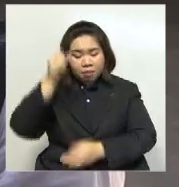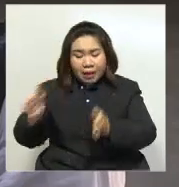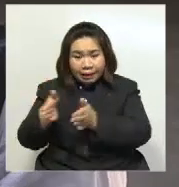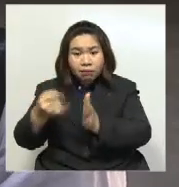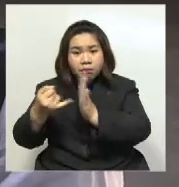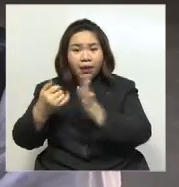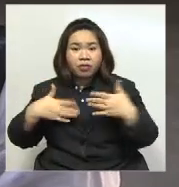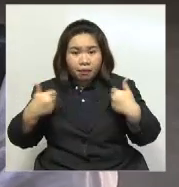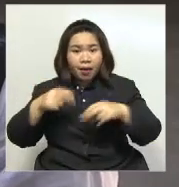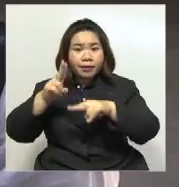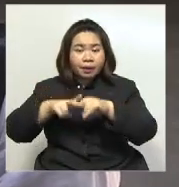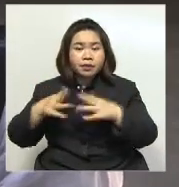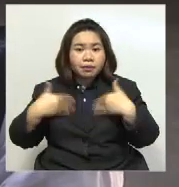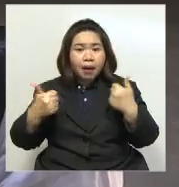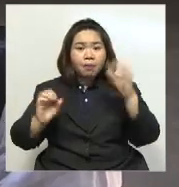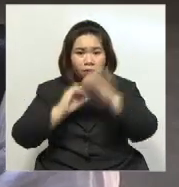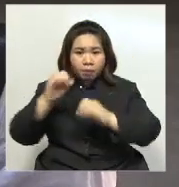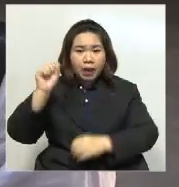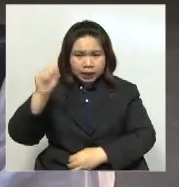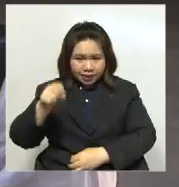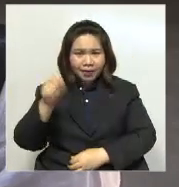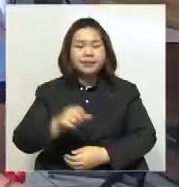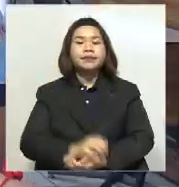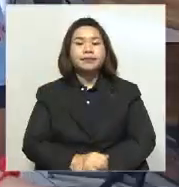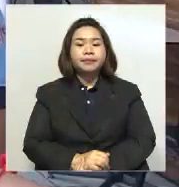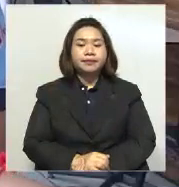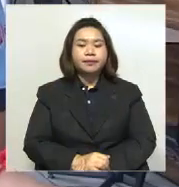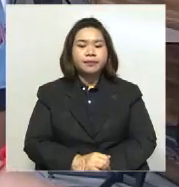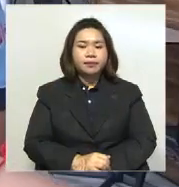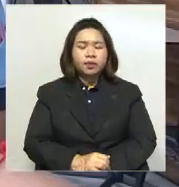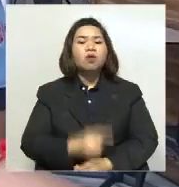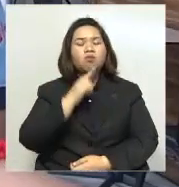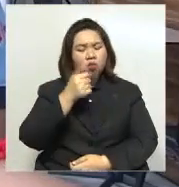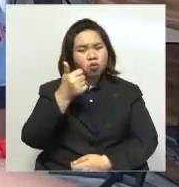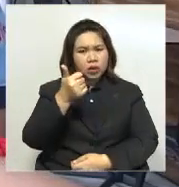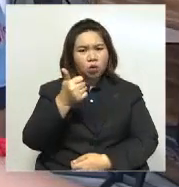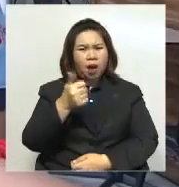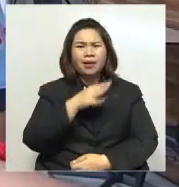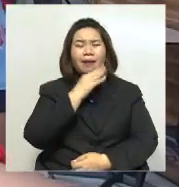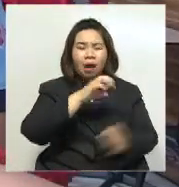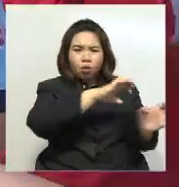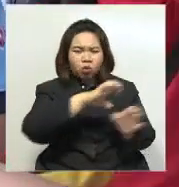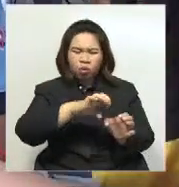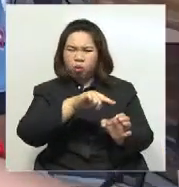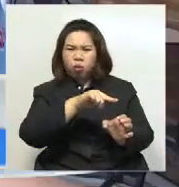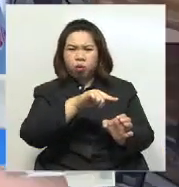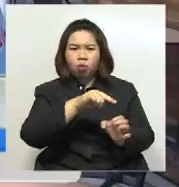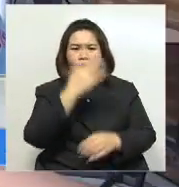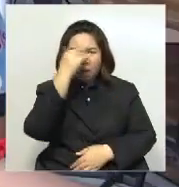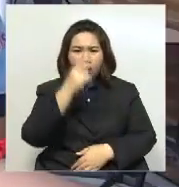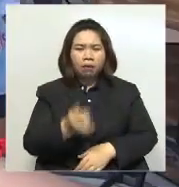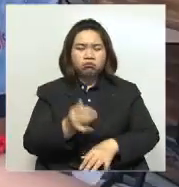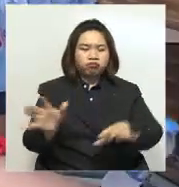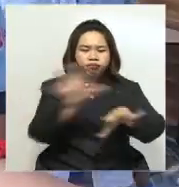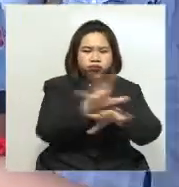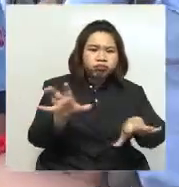า ใช่สบายกว่าแล้วก็รู้สึกปลอดภัยมากกว่า ก็น่าจะปลอดภัยดีกว่ารถตู้เพราะว่ารถตู้นี้จำนวนคนที่ขึ้นนี่จะ